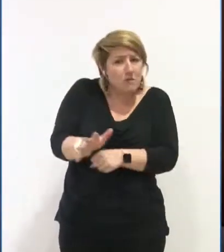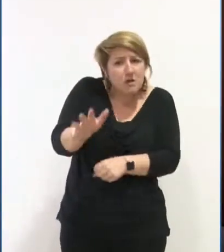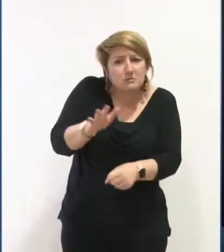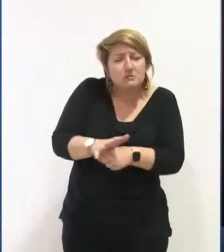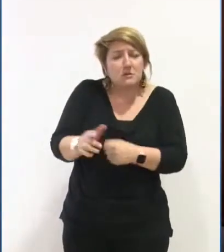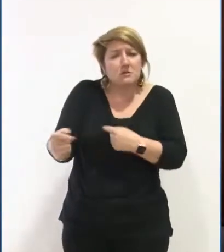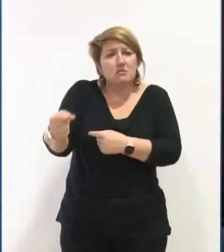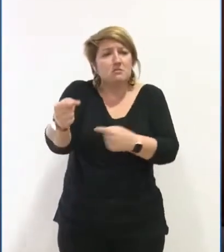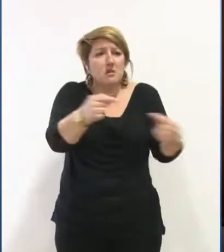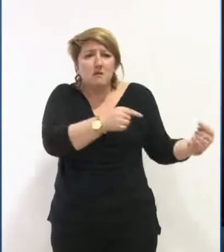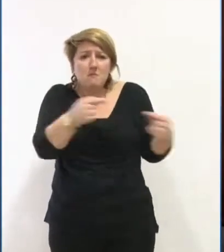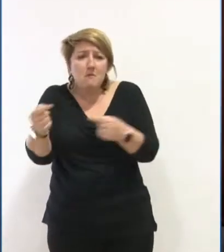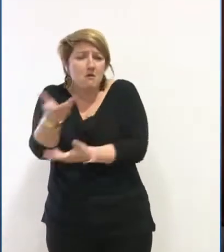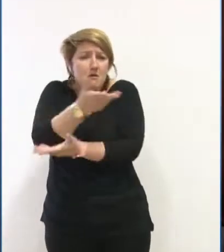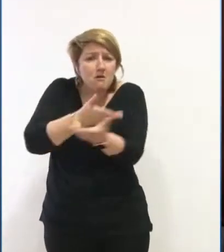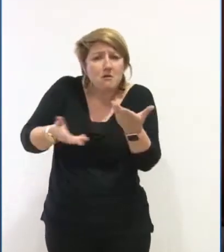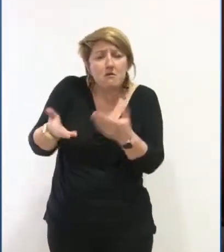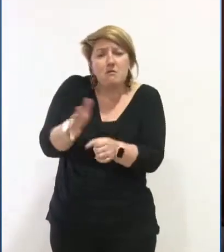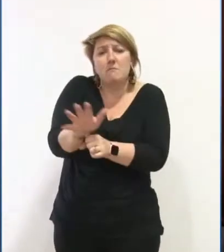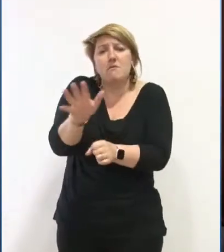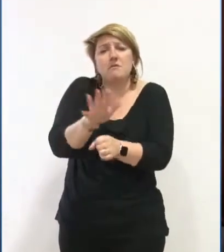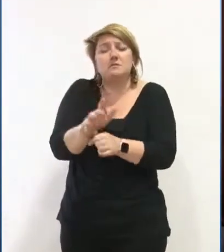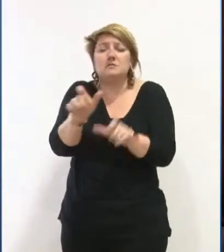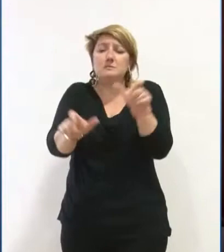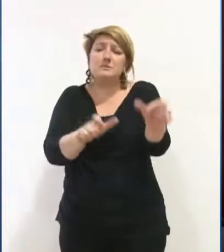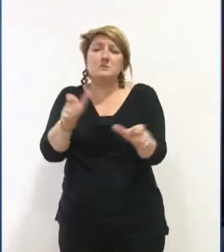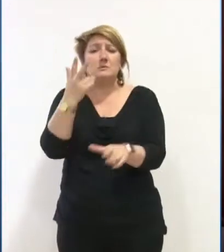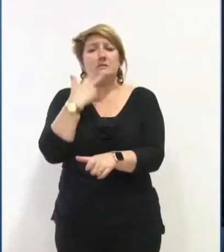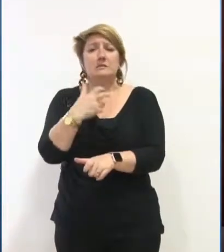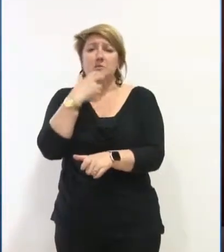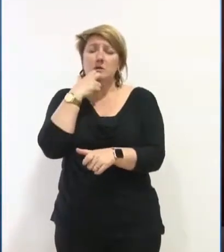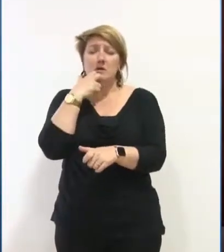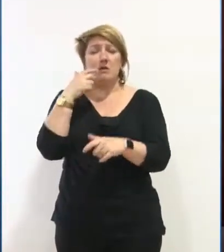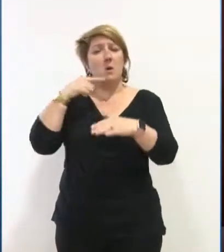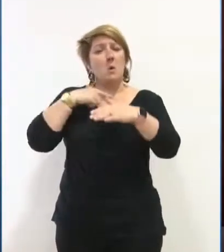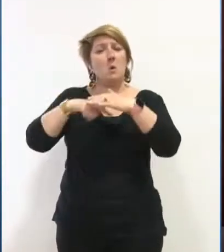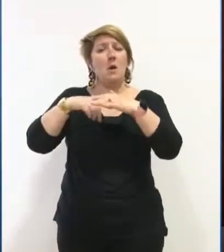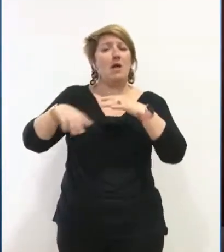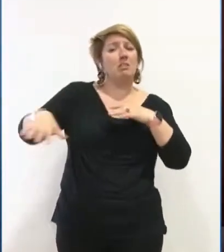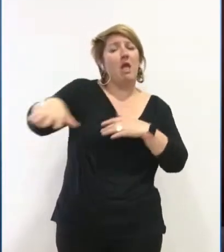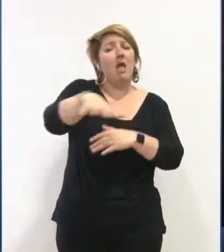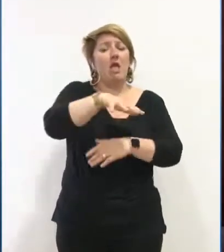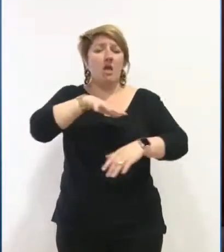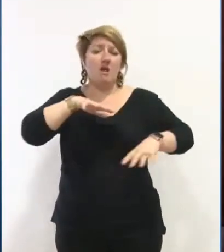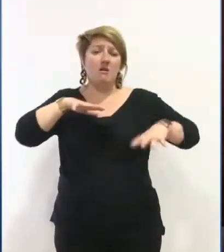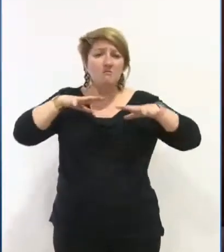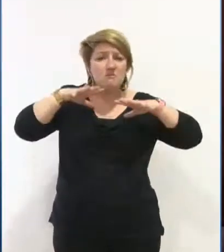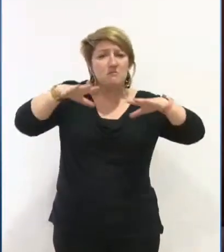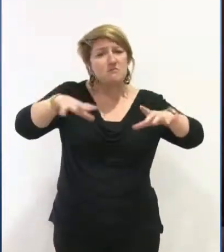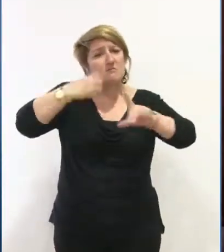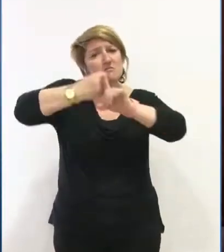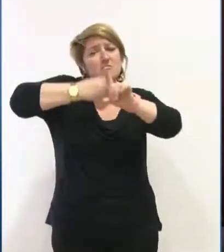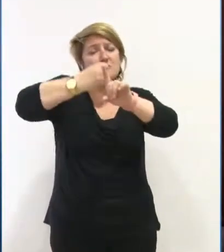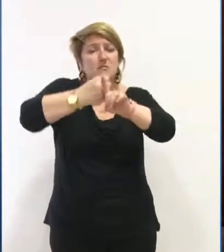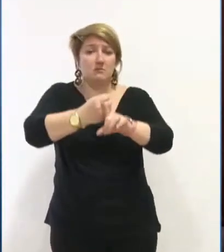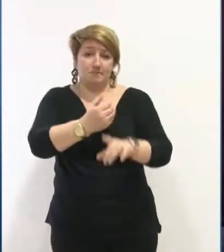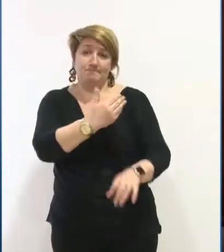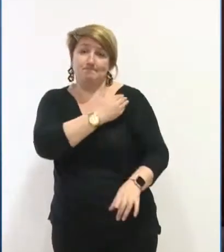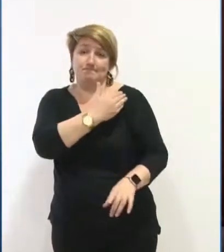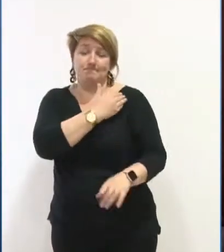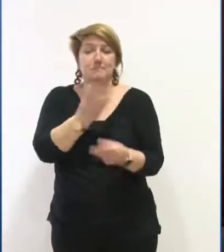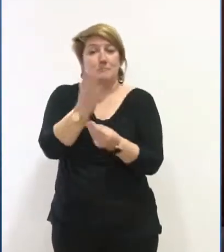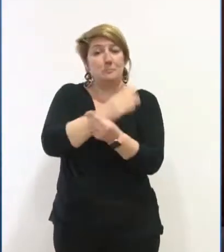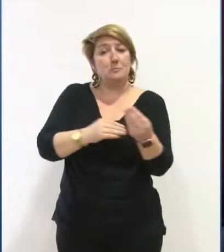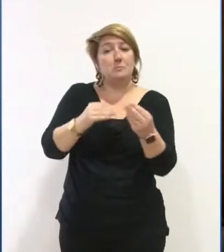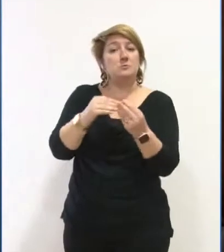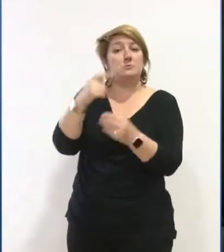nombreux citoyens qui s'impliquent en faveur du logement pour tous vous interpellent, ainsi que le président de la métropole.